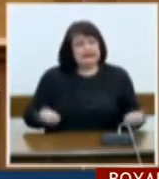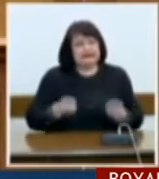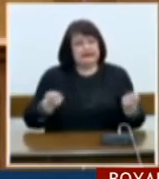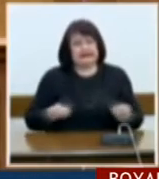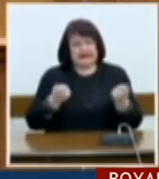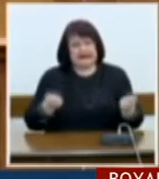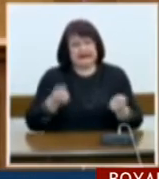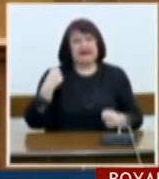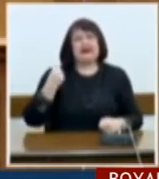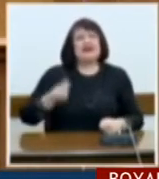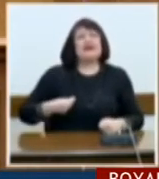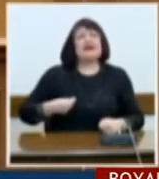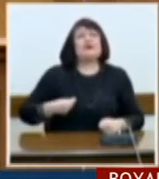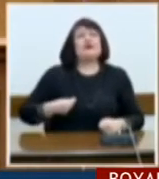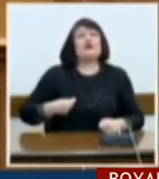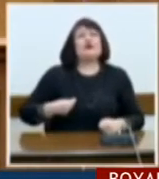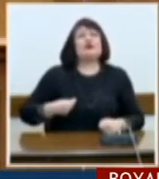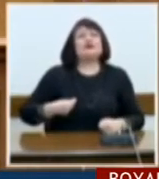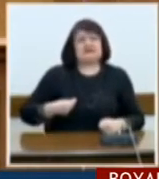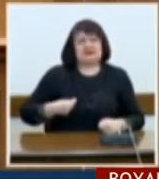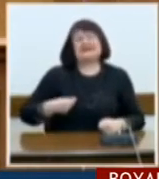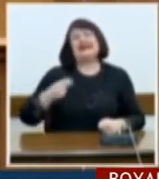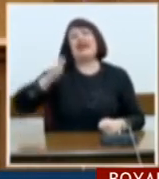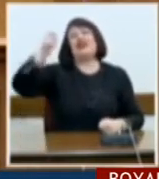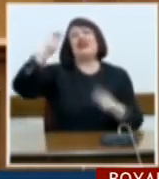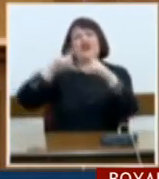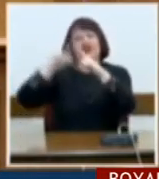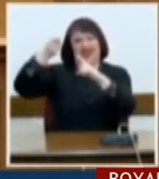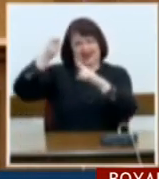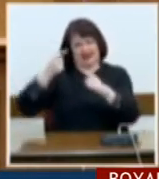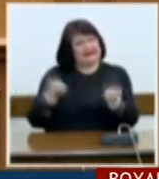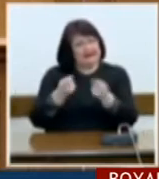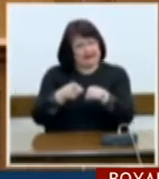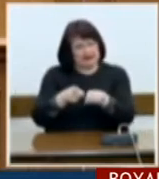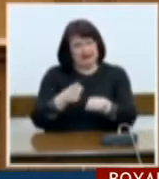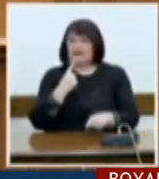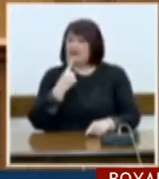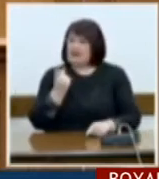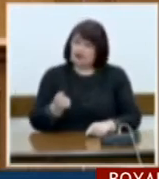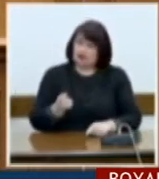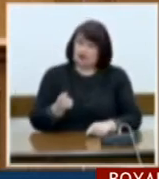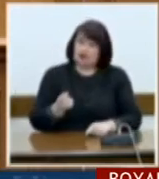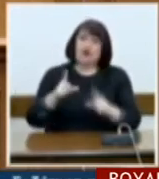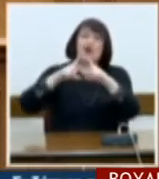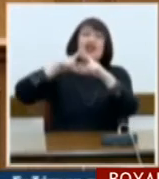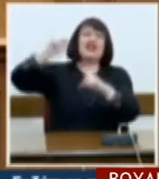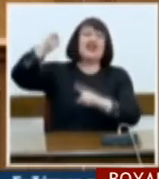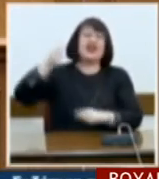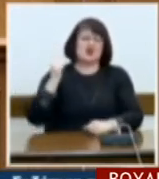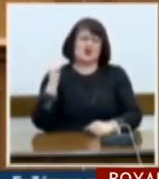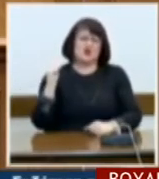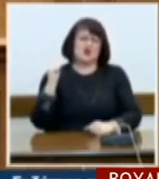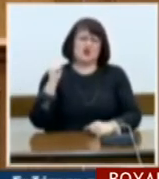δημόσια επιχείρηση ηλεκτρισμού, θέλω να σας πω, κύριε Τσίπρα, ότι η ισχυρή ΔΕΗ αποτελεί